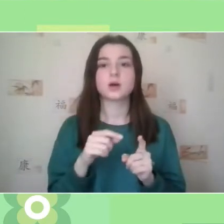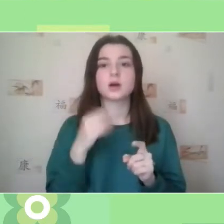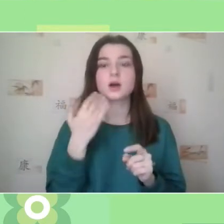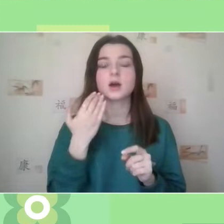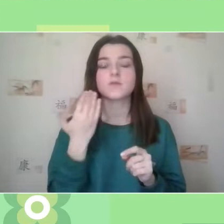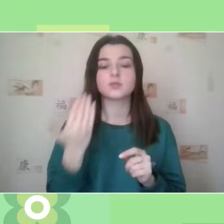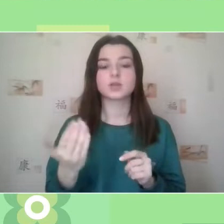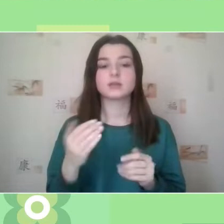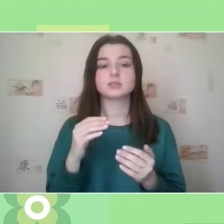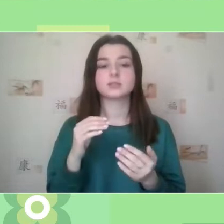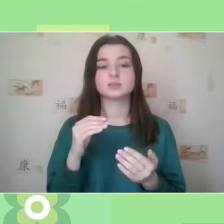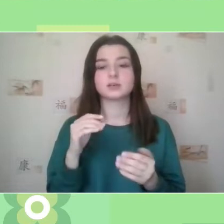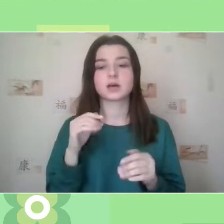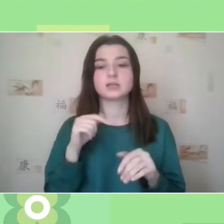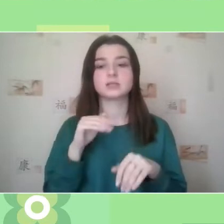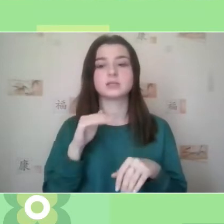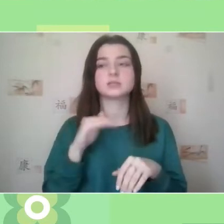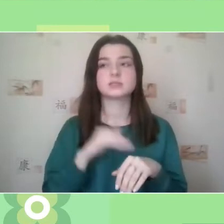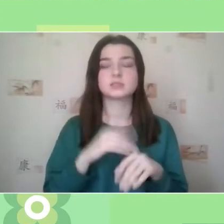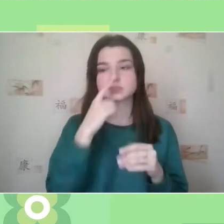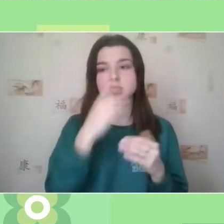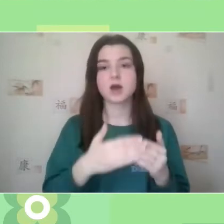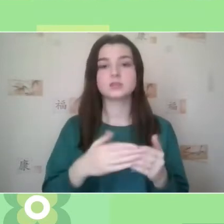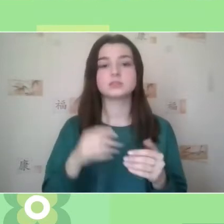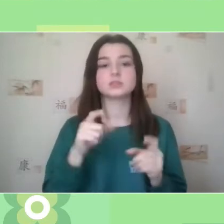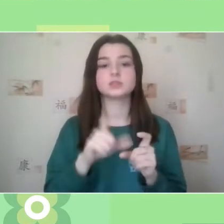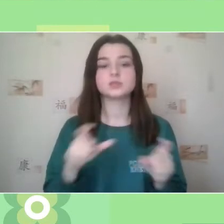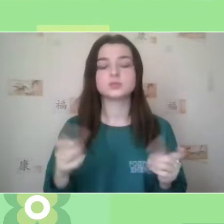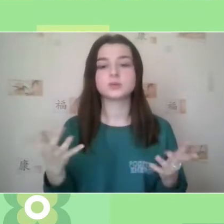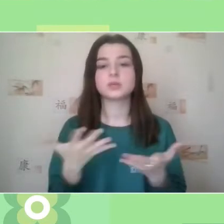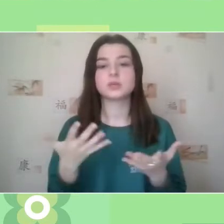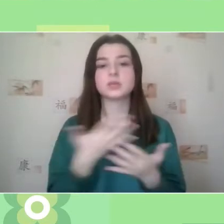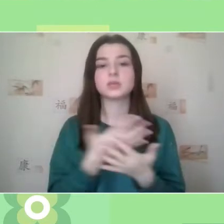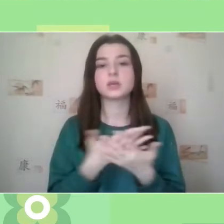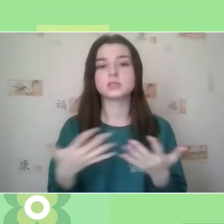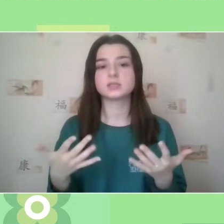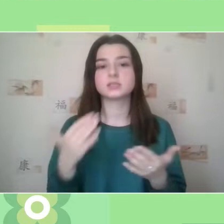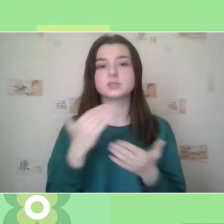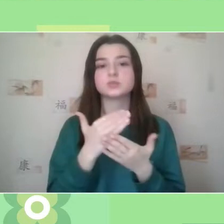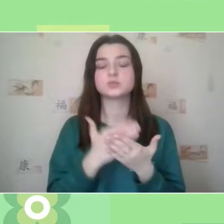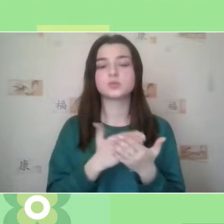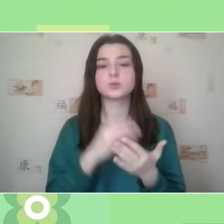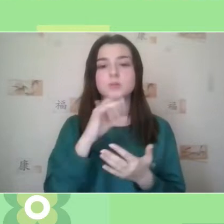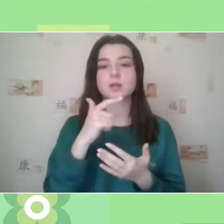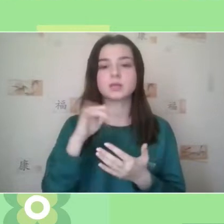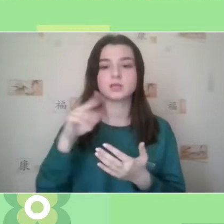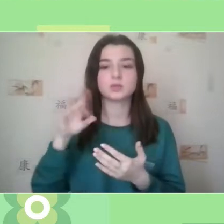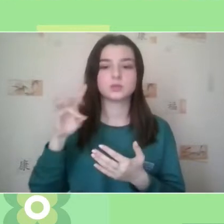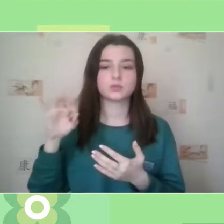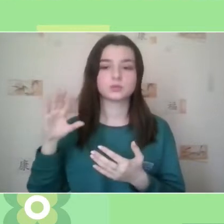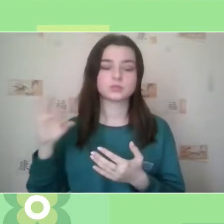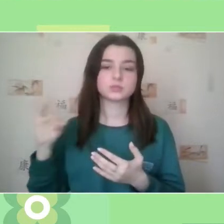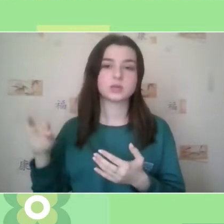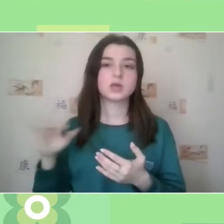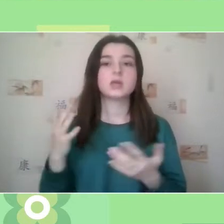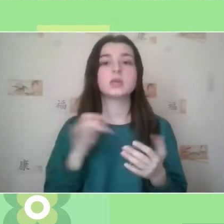також, з людьми різного віку, з різним ступенем, скажімо так, ригідності. Да? А от, і є дуже багато молоді, яка абсолютно